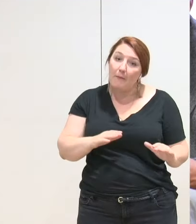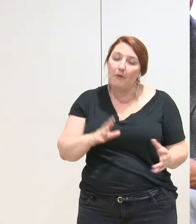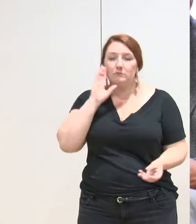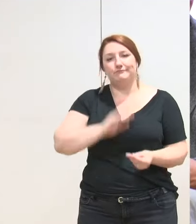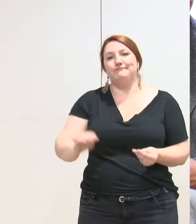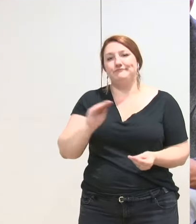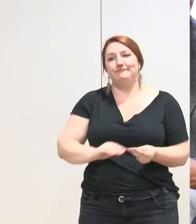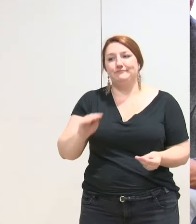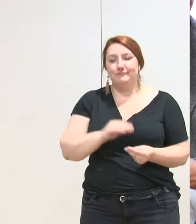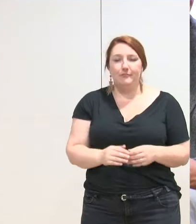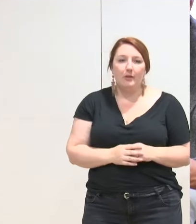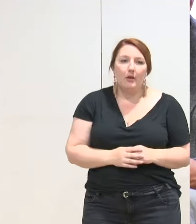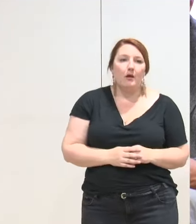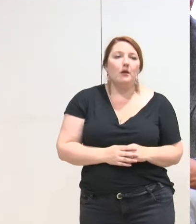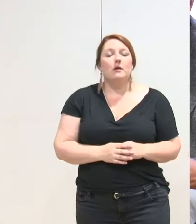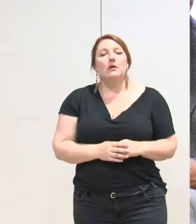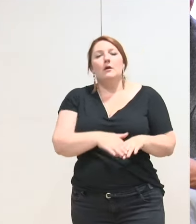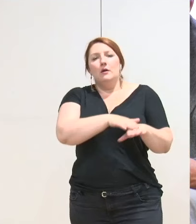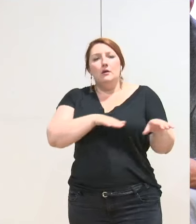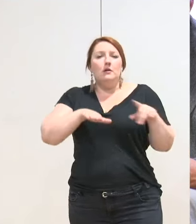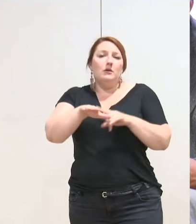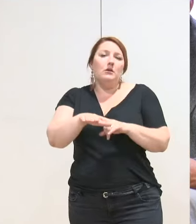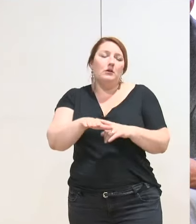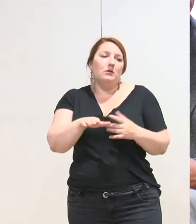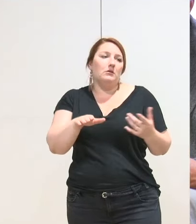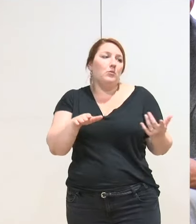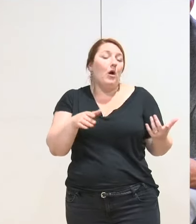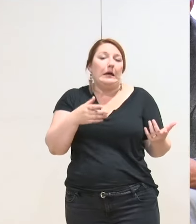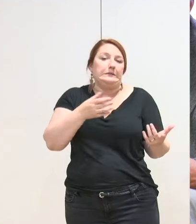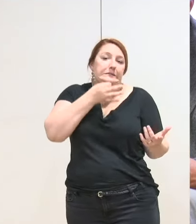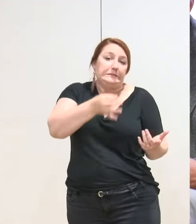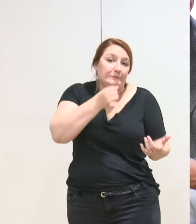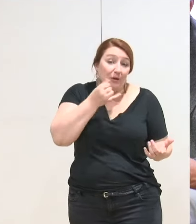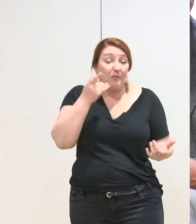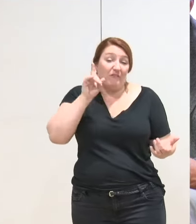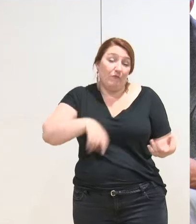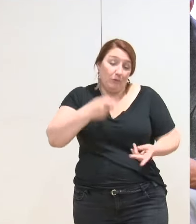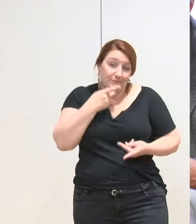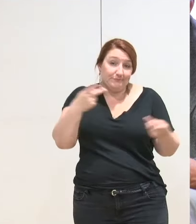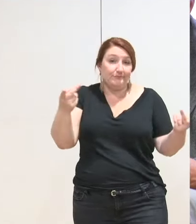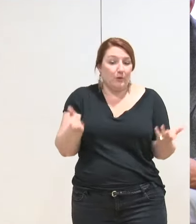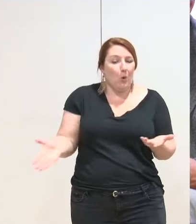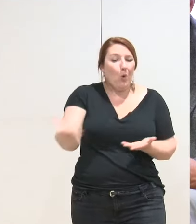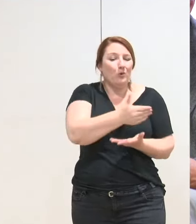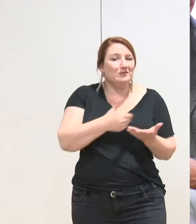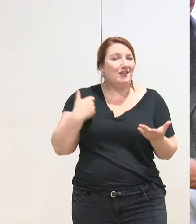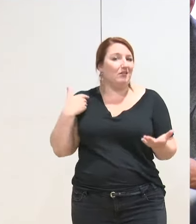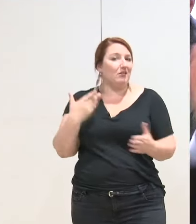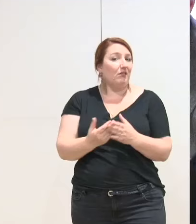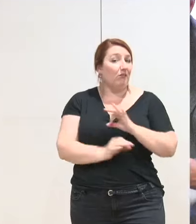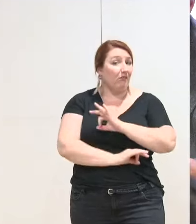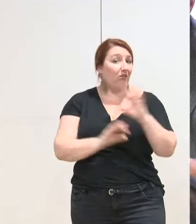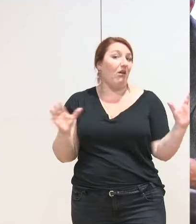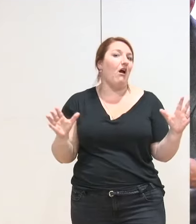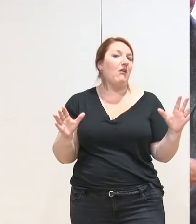questions je n'évoque pas non plus mais il faut quand même pourant le faire évoquer le recette dont nous nous sommes privés en